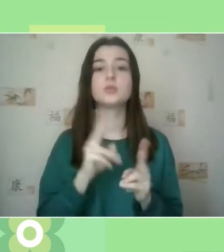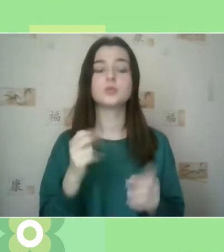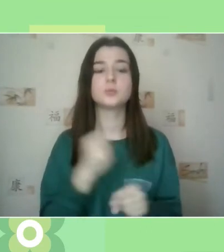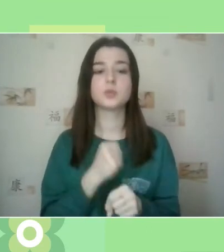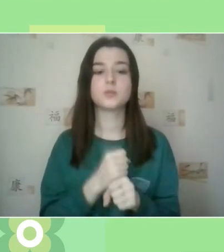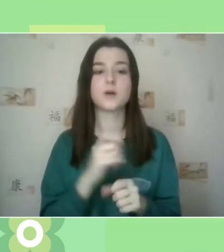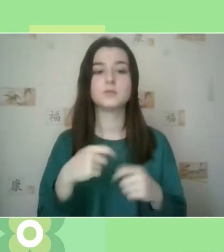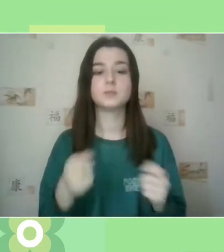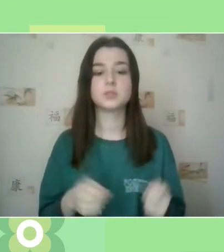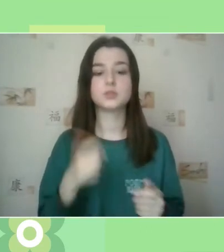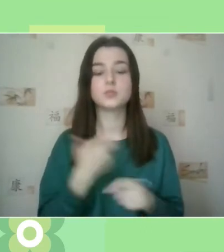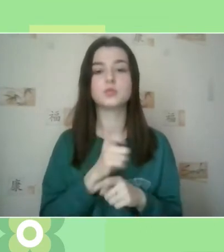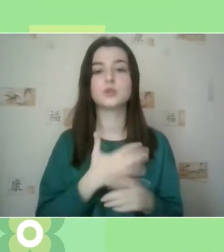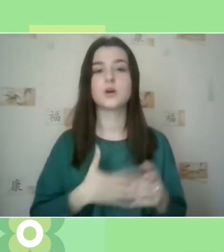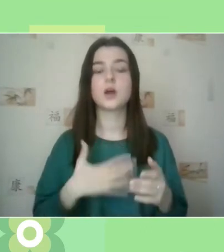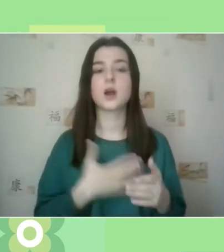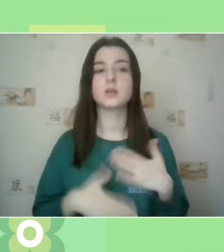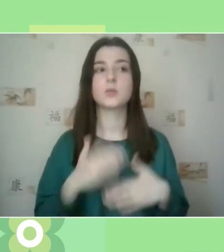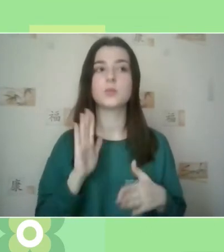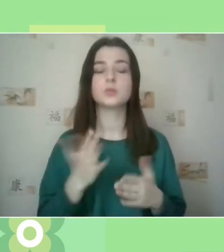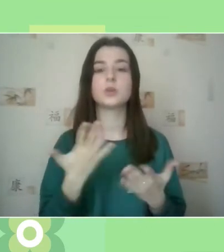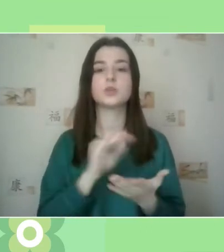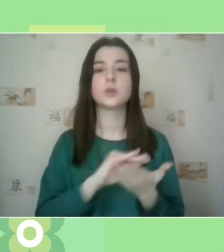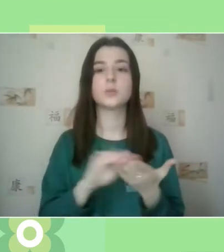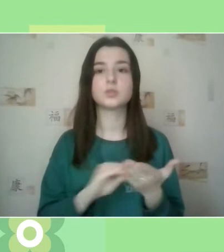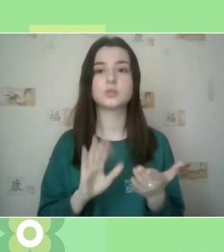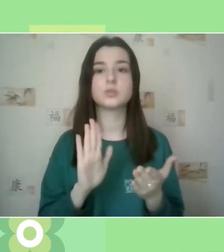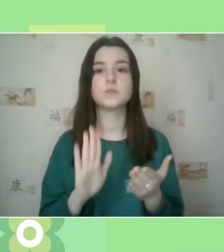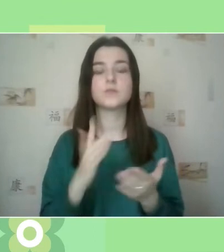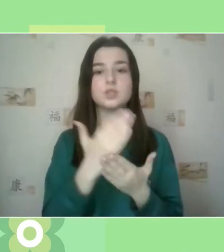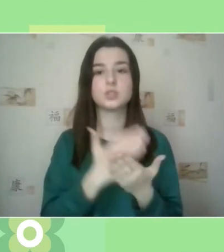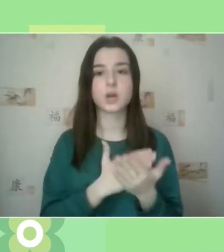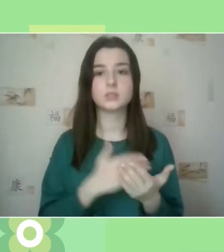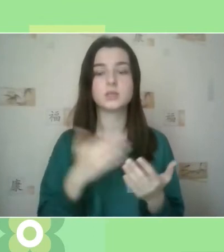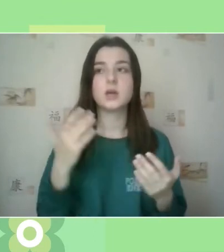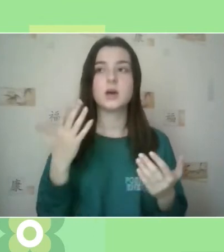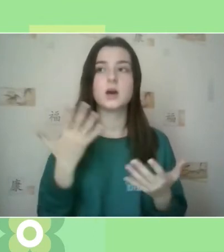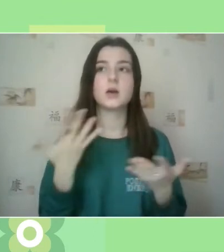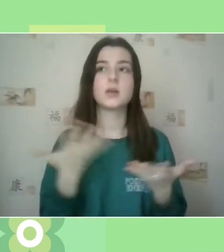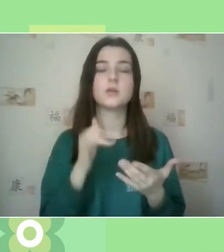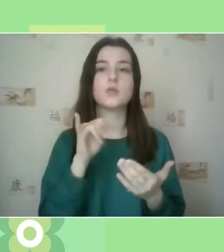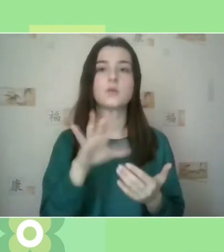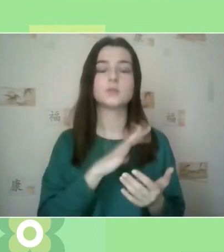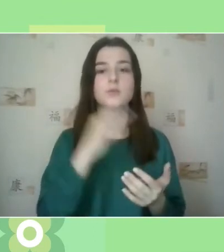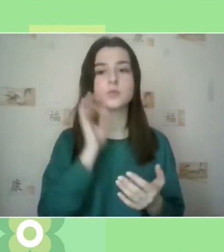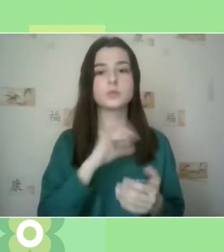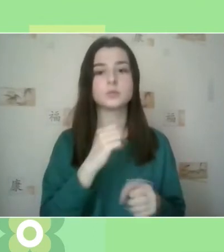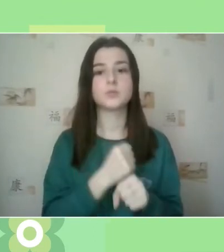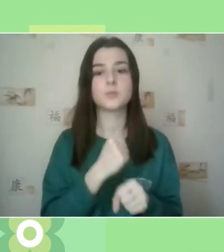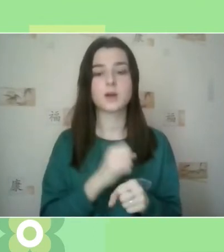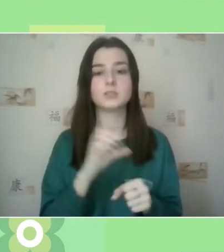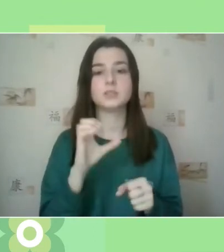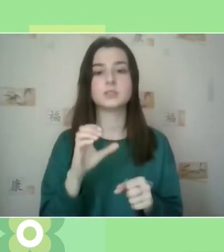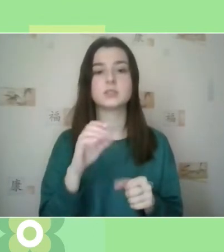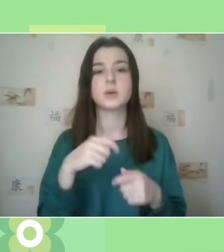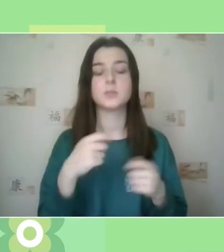бізнесом, дуже-дуже буду рада, якщо ви напишете в чаті, які у вас були досвіди про співпрацю з бізнесом. З локальним, з національним,